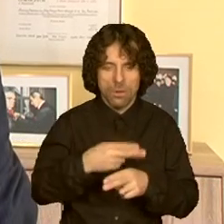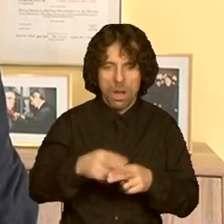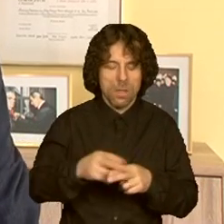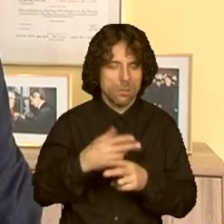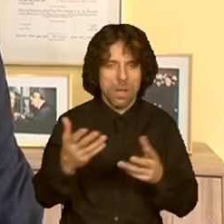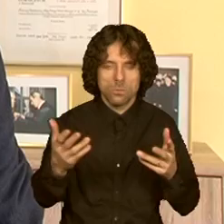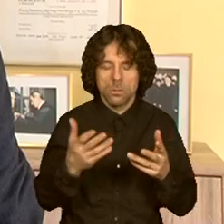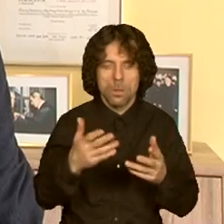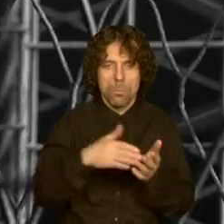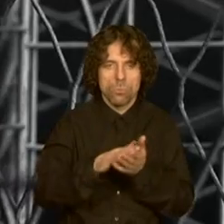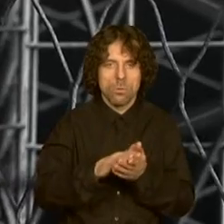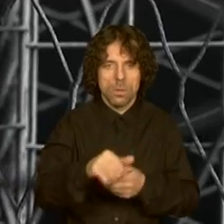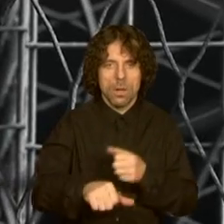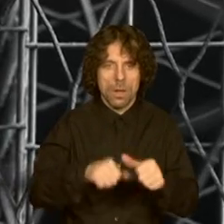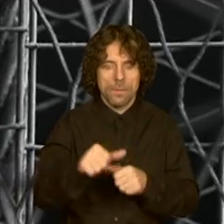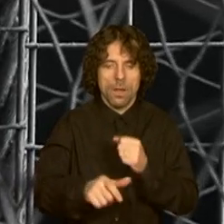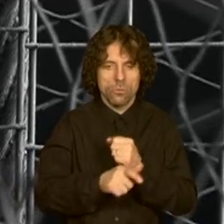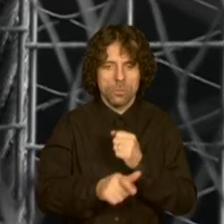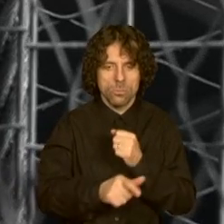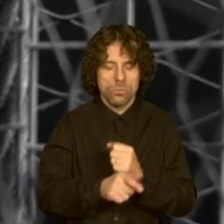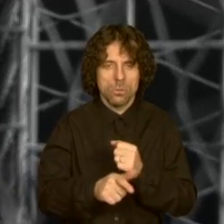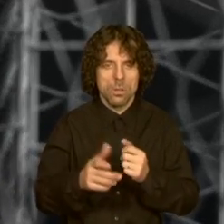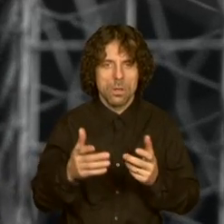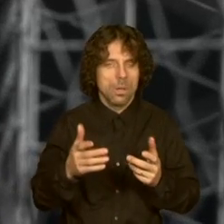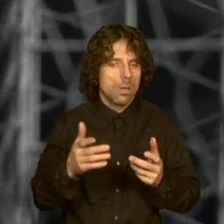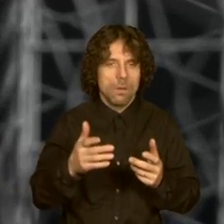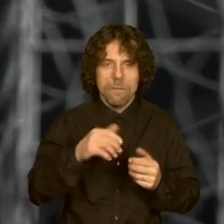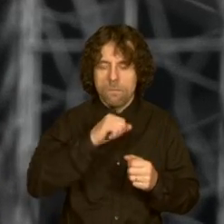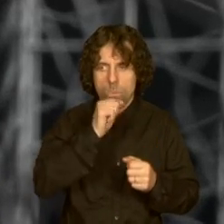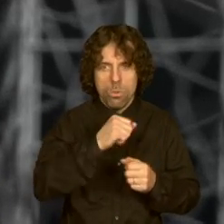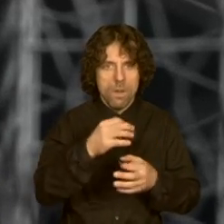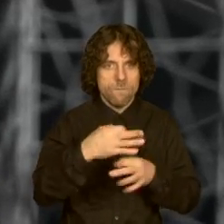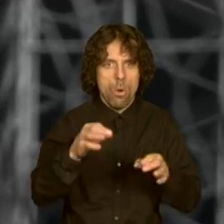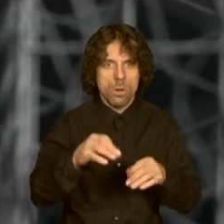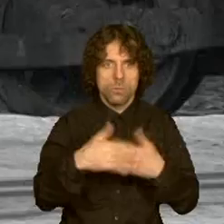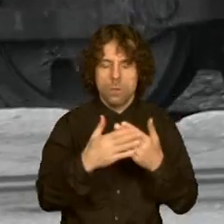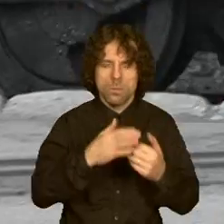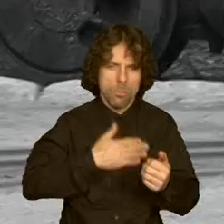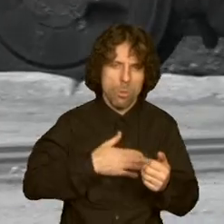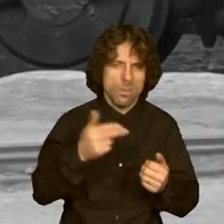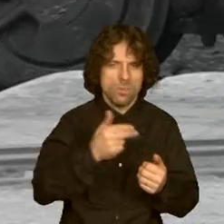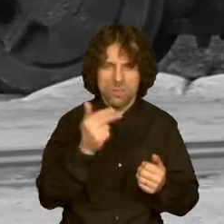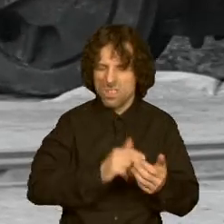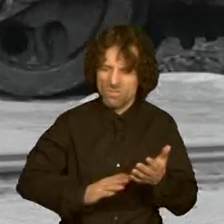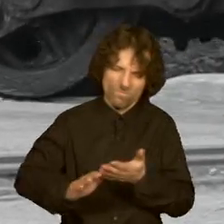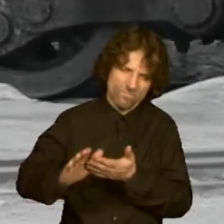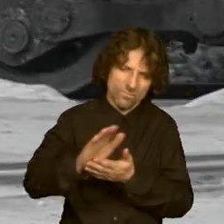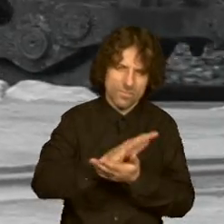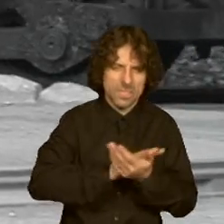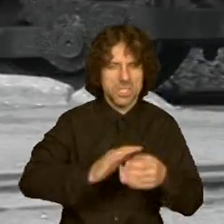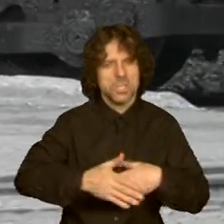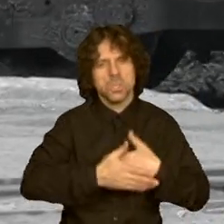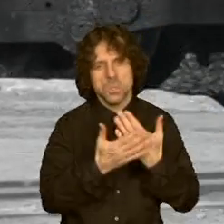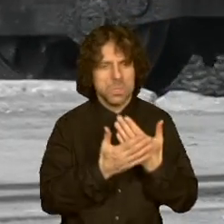Pamiętam taki rok, na początku lat 70., zresztą kilka takich lat, kiedy miałem 2 dni wolnego w całym roku. Soboty,